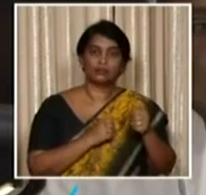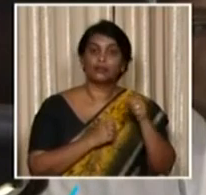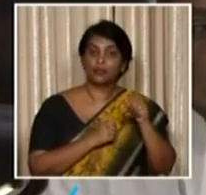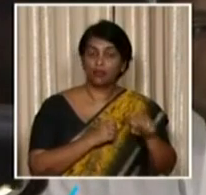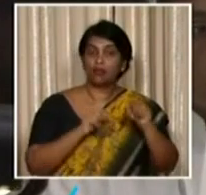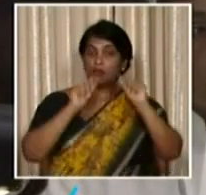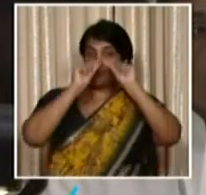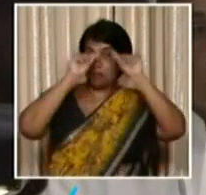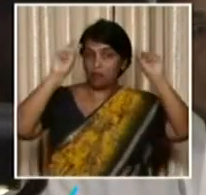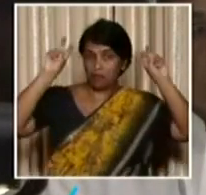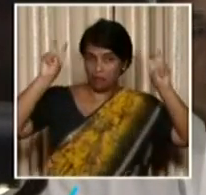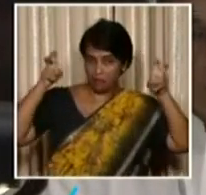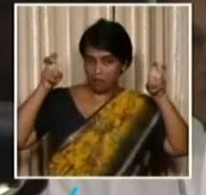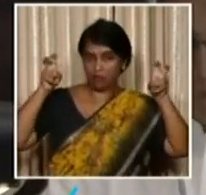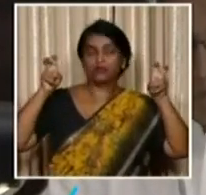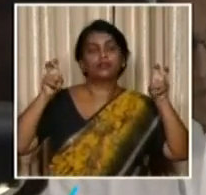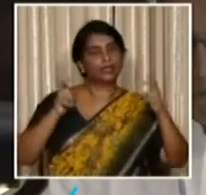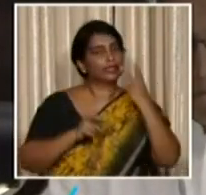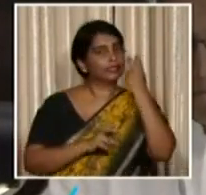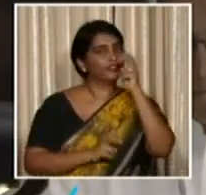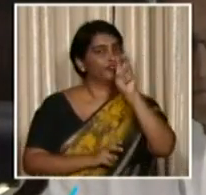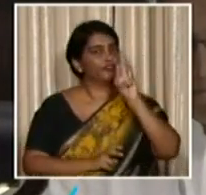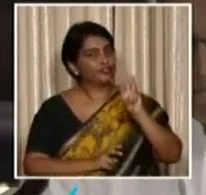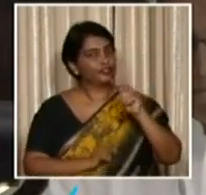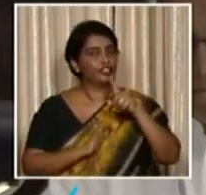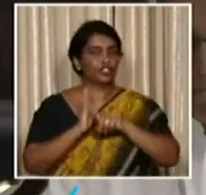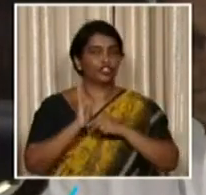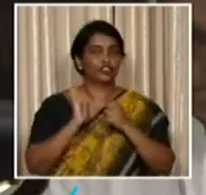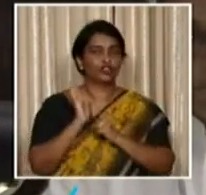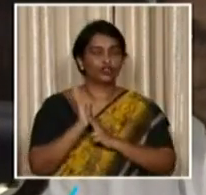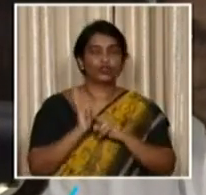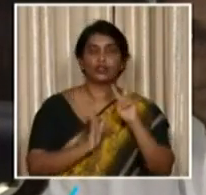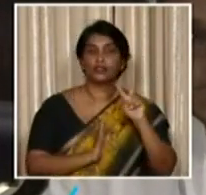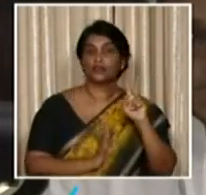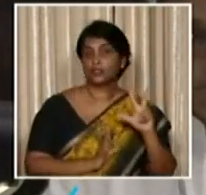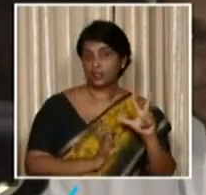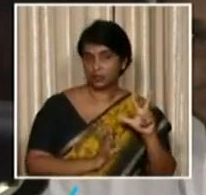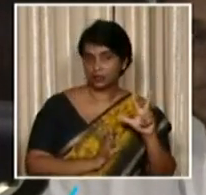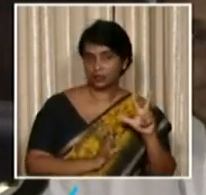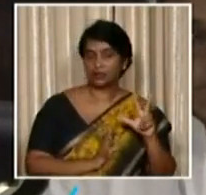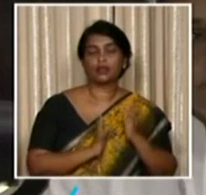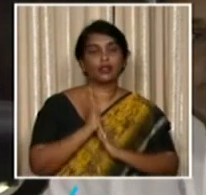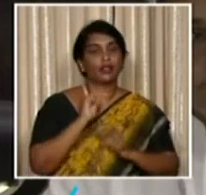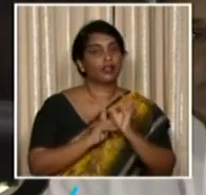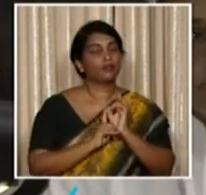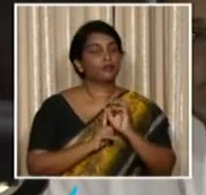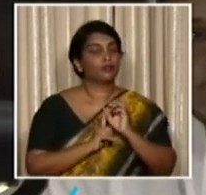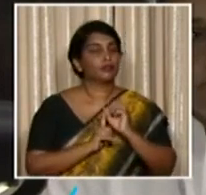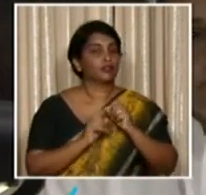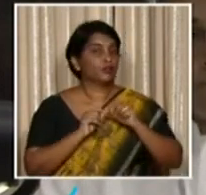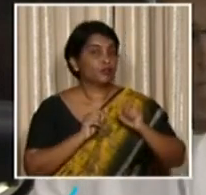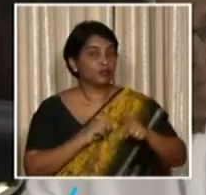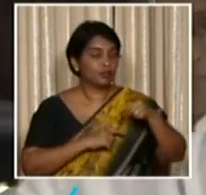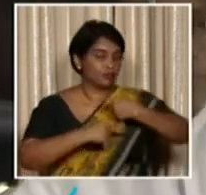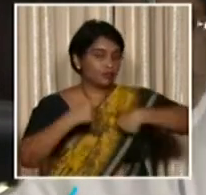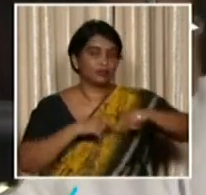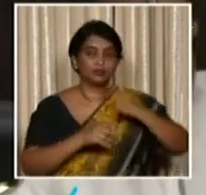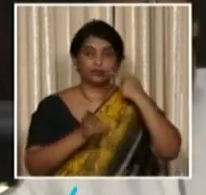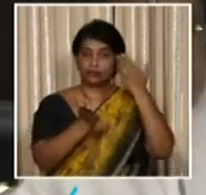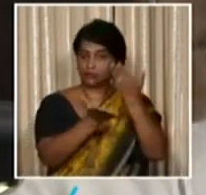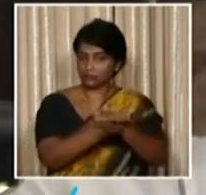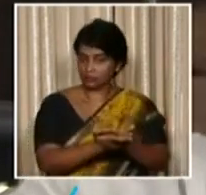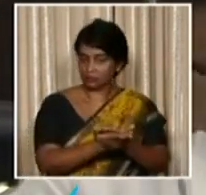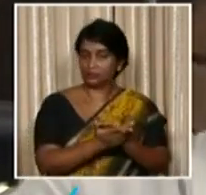යන මාතෘකාව යටතේ 2023 ජූනි 28 දින ඇතිව අමාත්‍ය මණ්ඩලය වල ඉදිරිපත් කරන